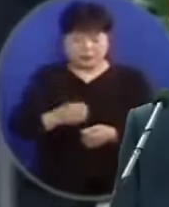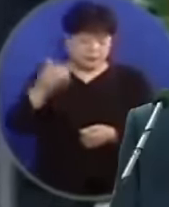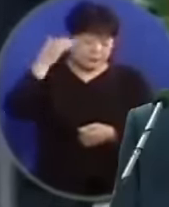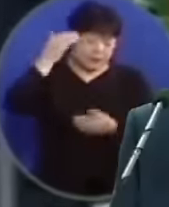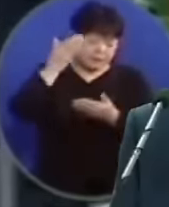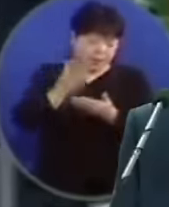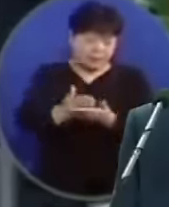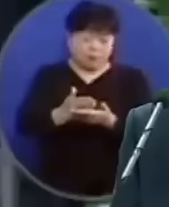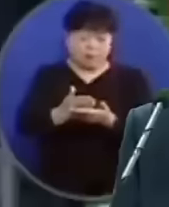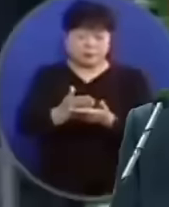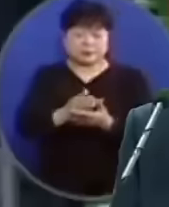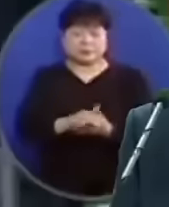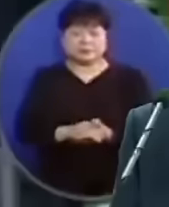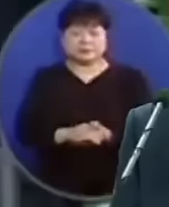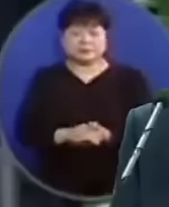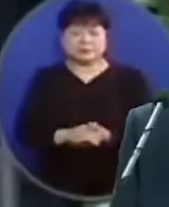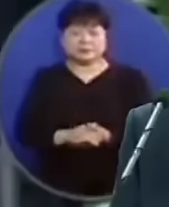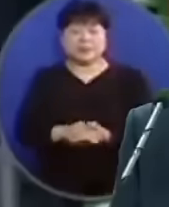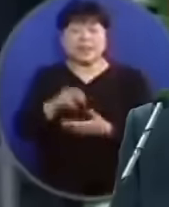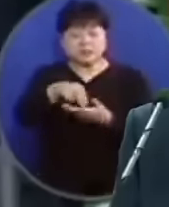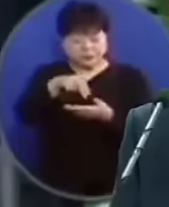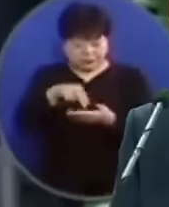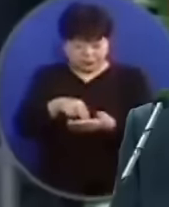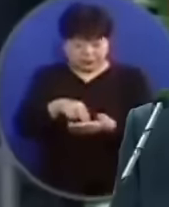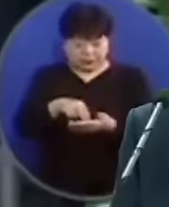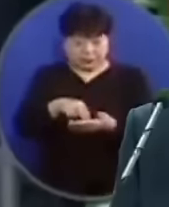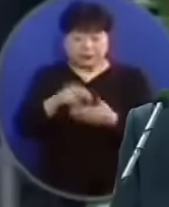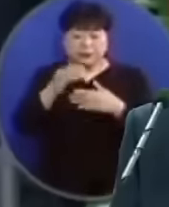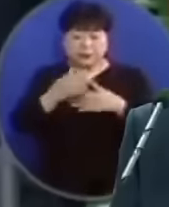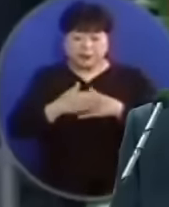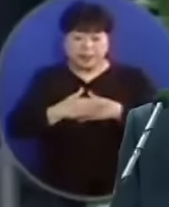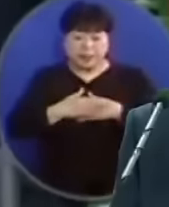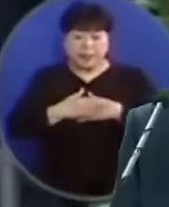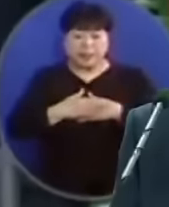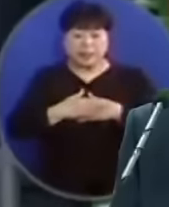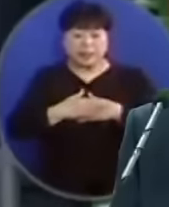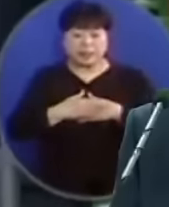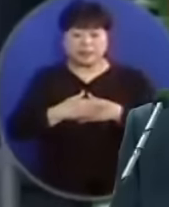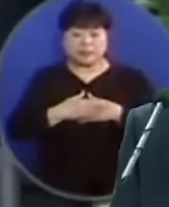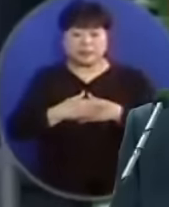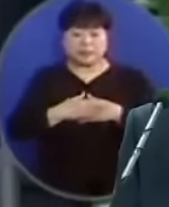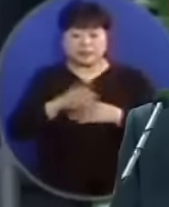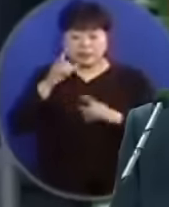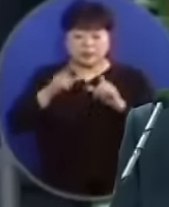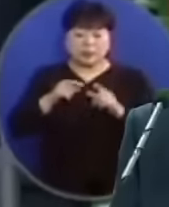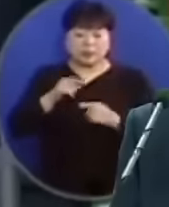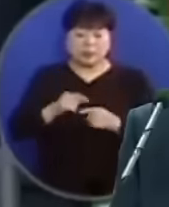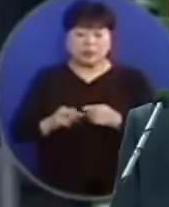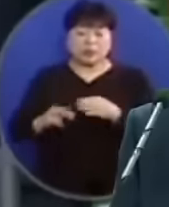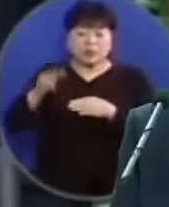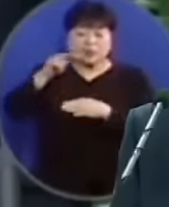내 신분, 내 처지에